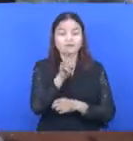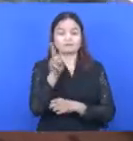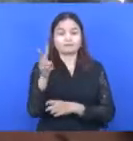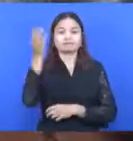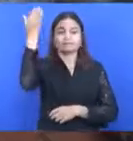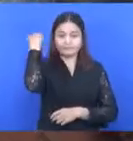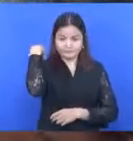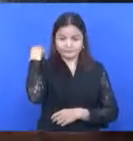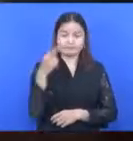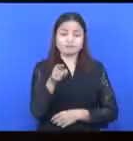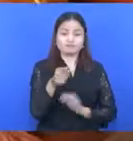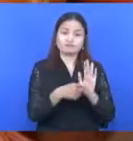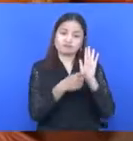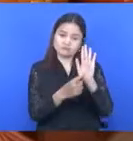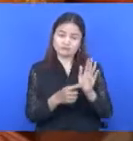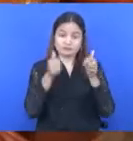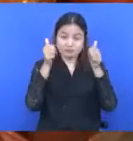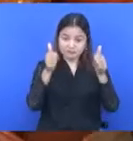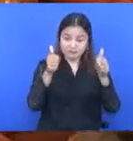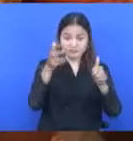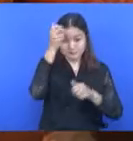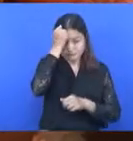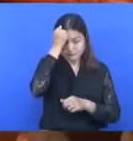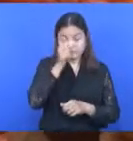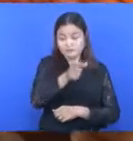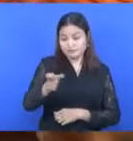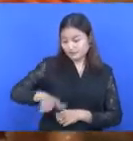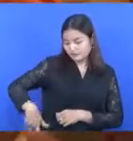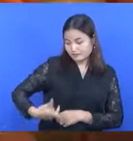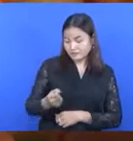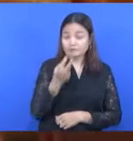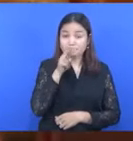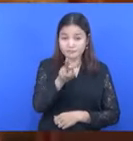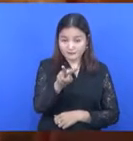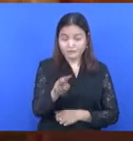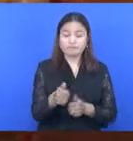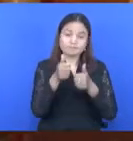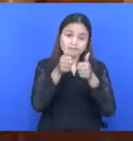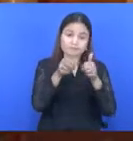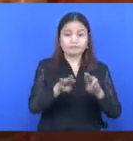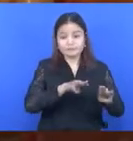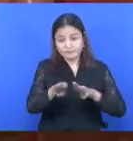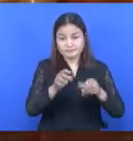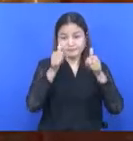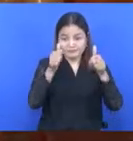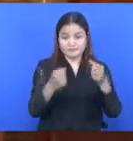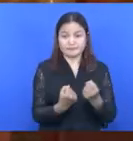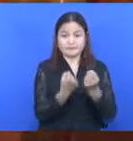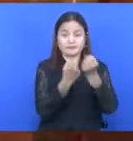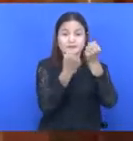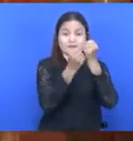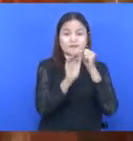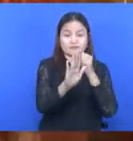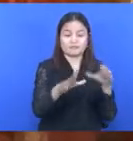នេះដែលការវិការដ៏ល្អប្រសើរនេះចាត់ទុកថាប្រជាពលរដ្ឋបានមើលឃើញអំពើល្អនិងគាំទ្រគោលនយោបាយរបស់គណបកប្រជាជន